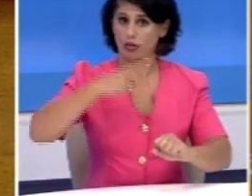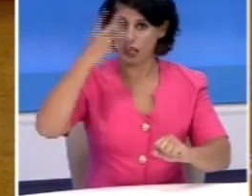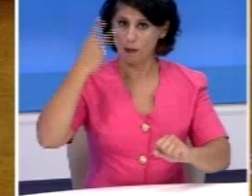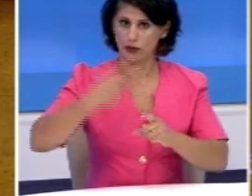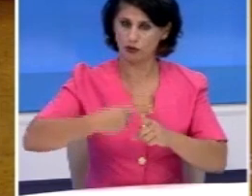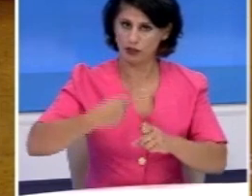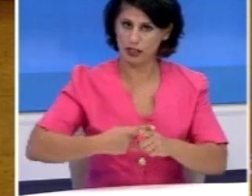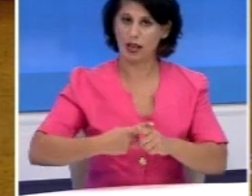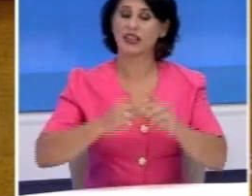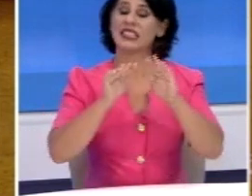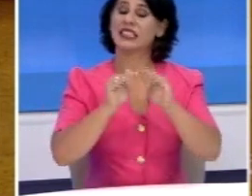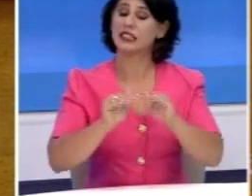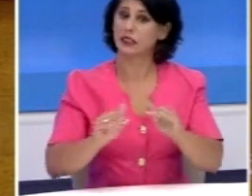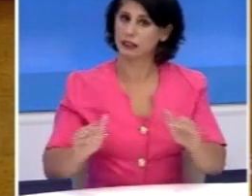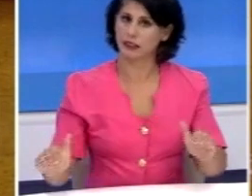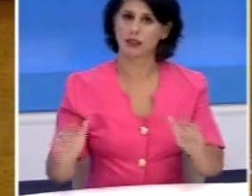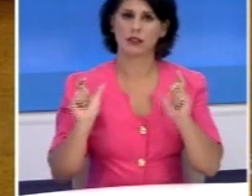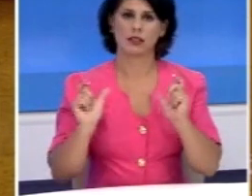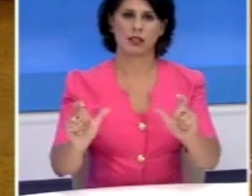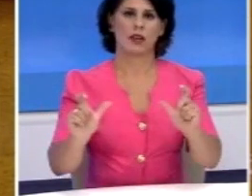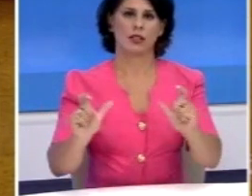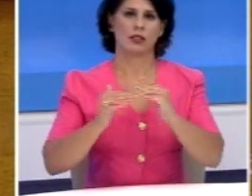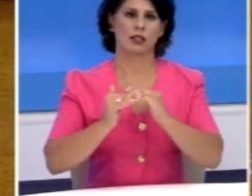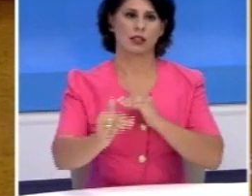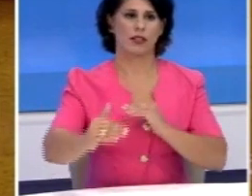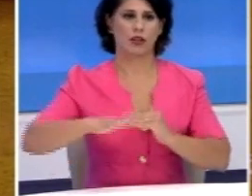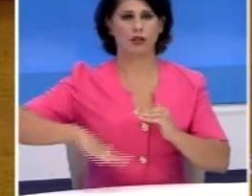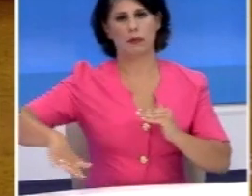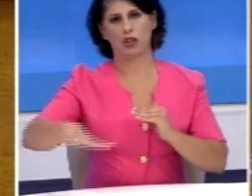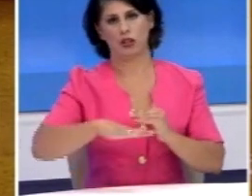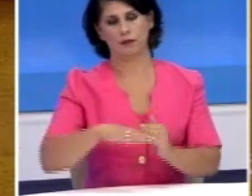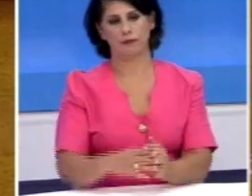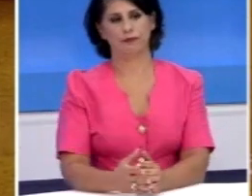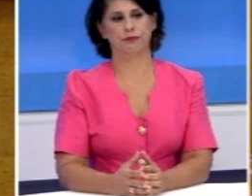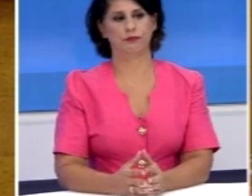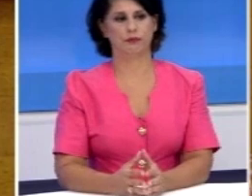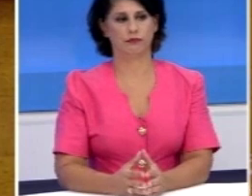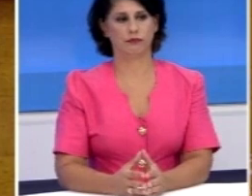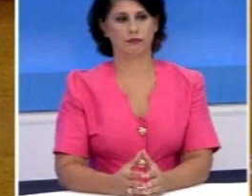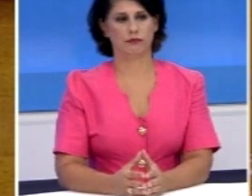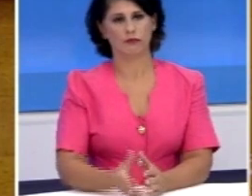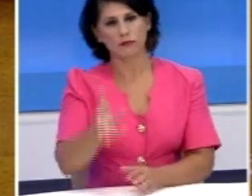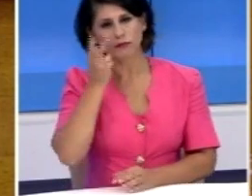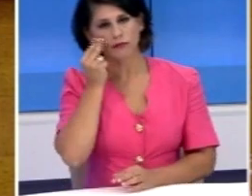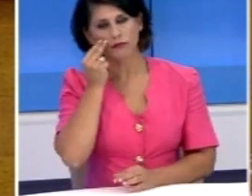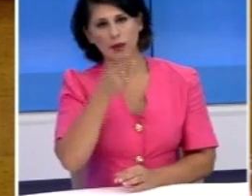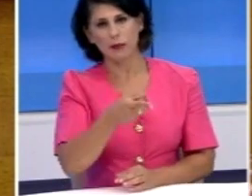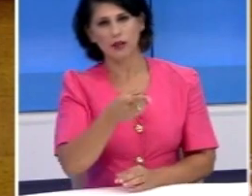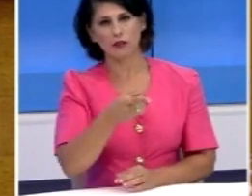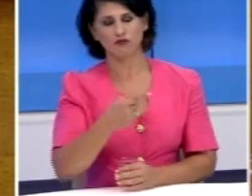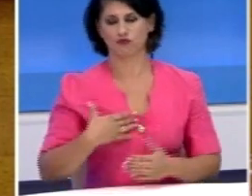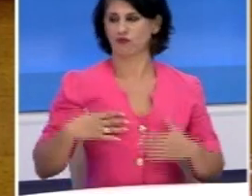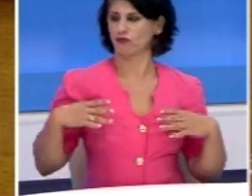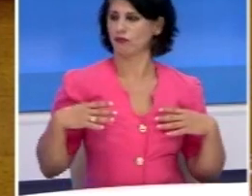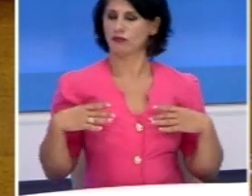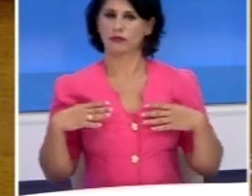της χώρας, της ειρήνης, της ασφάλειας και σταθερότητας στην περιοχή. Σας παρακολουθούμε να κομπάζετε